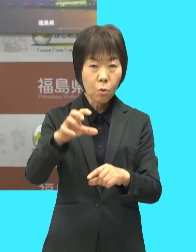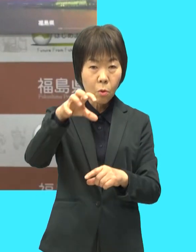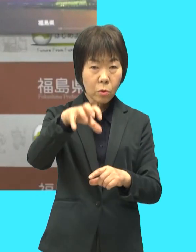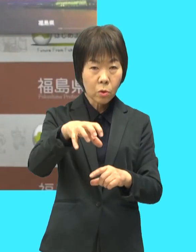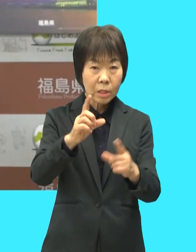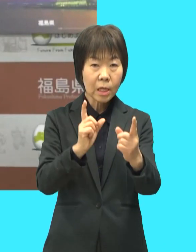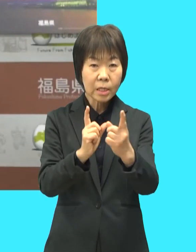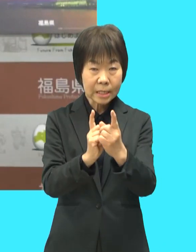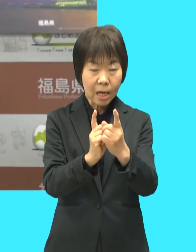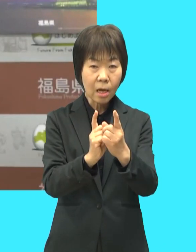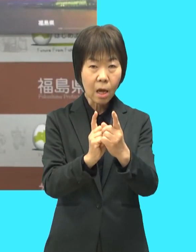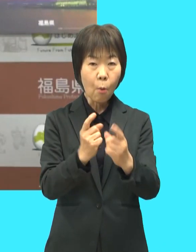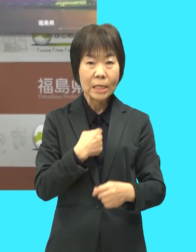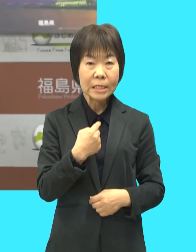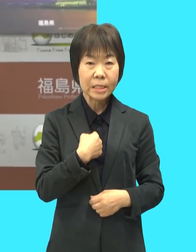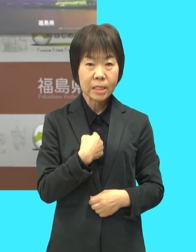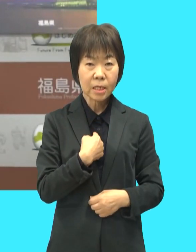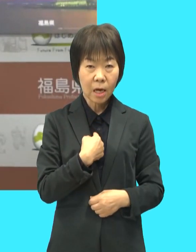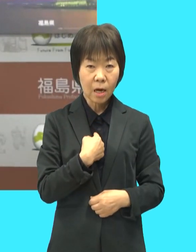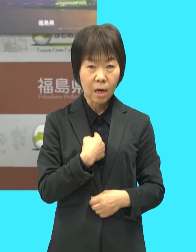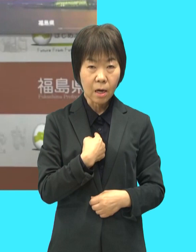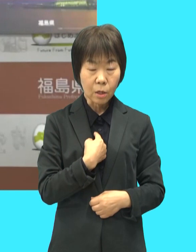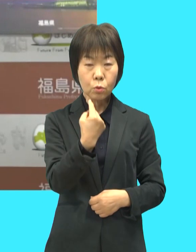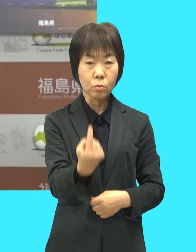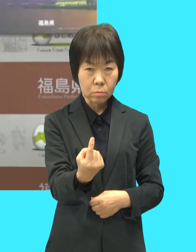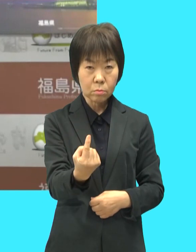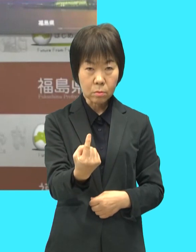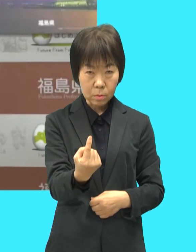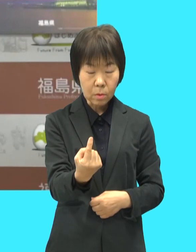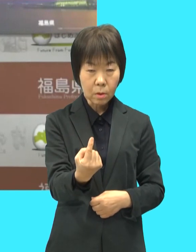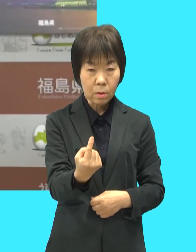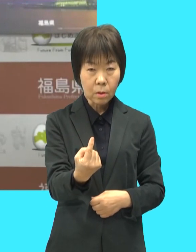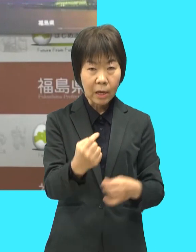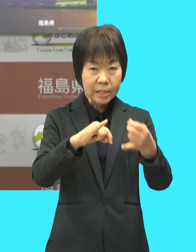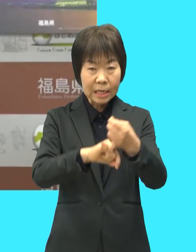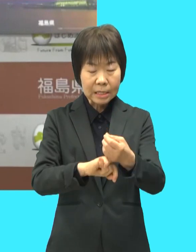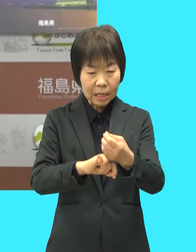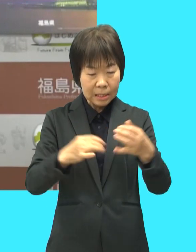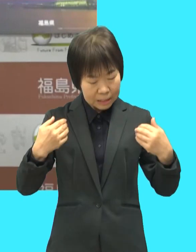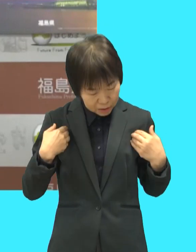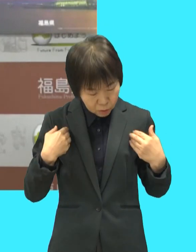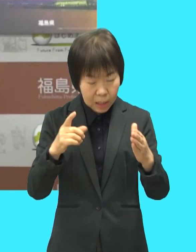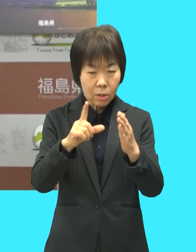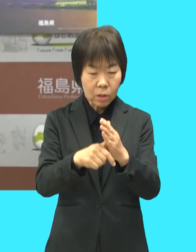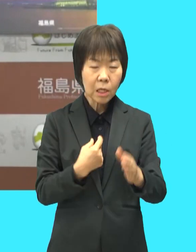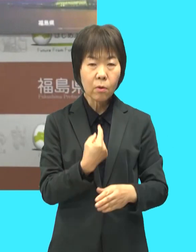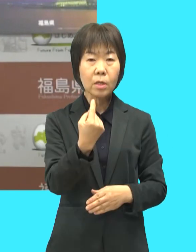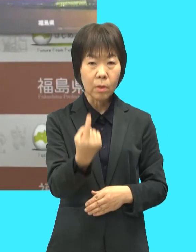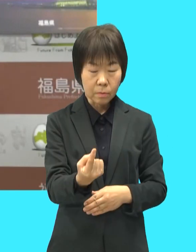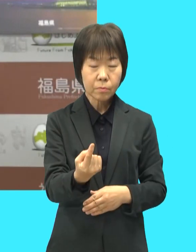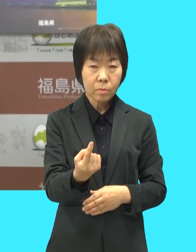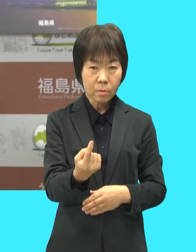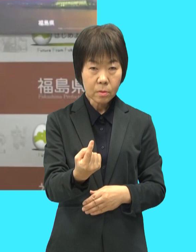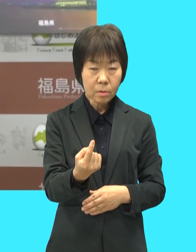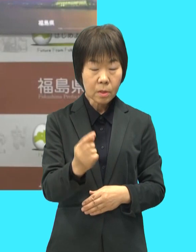して私自身がやはり往来すること、やはりこれ必要やむを得ない場合には行きます。ただ一方でや